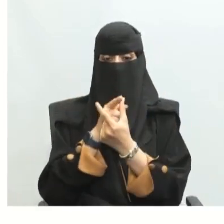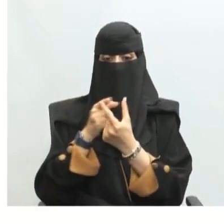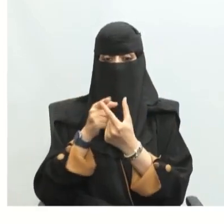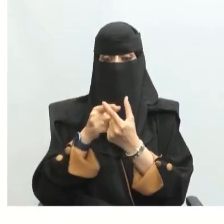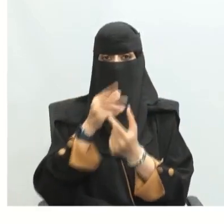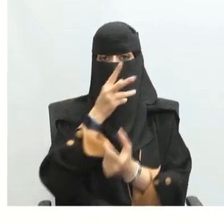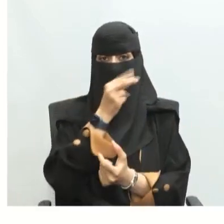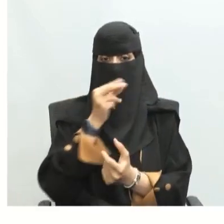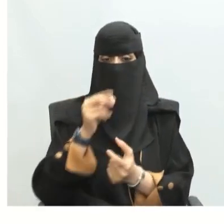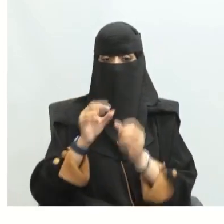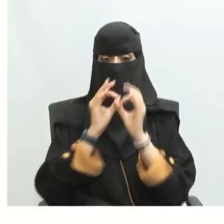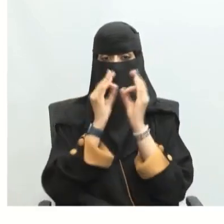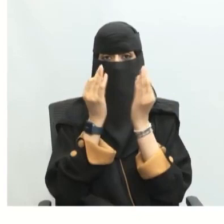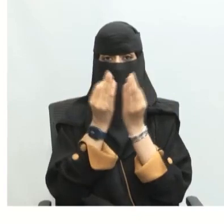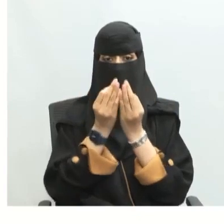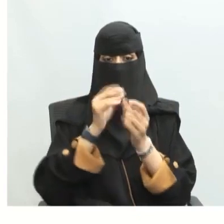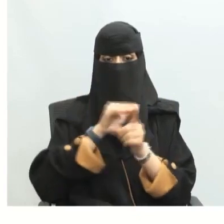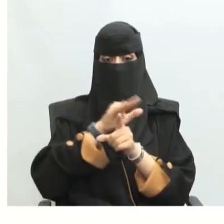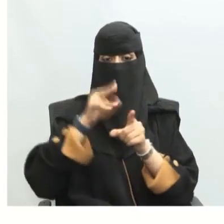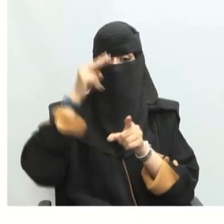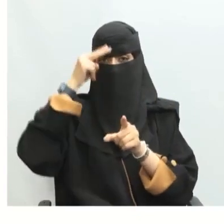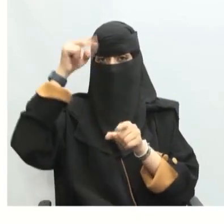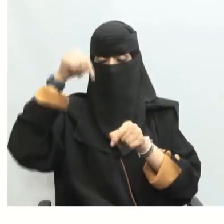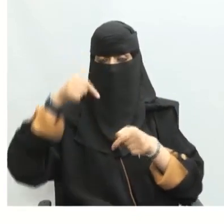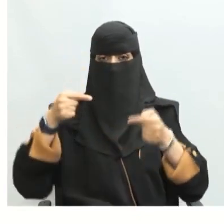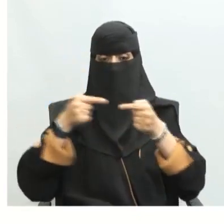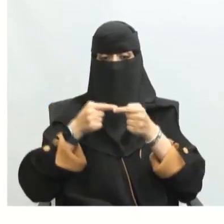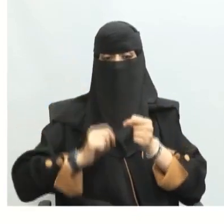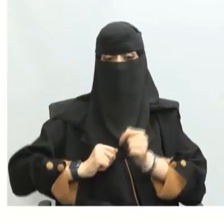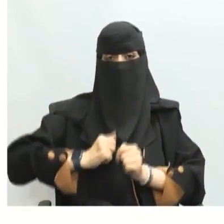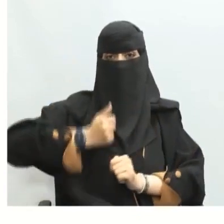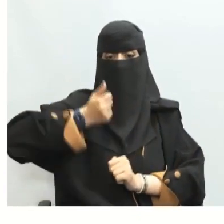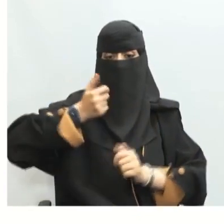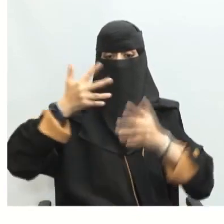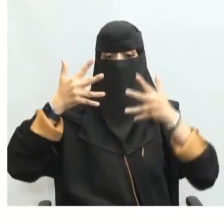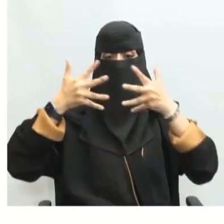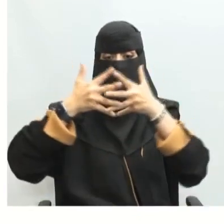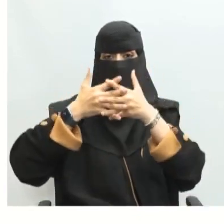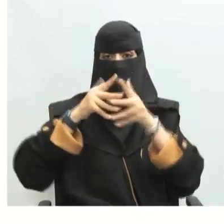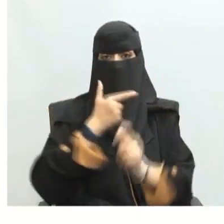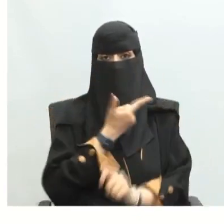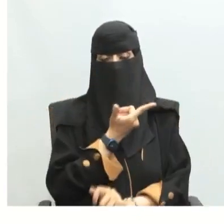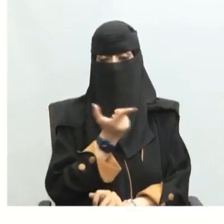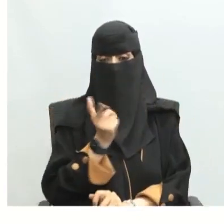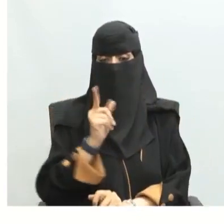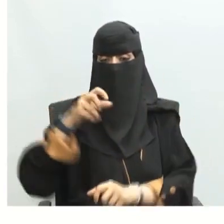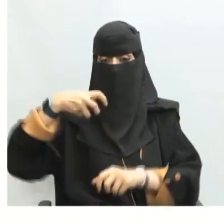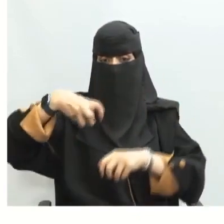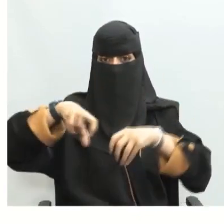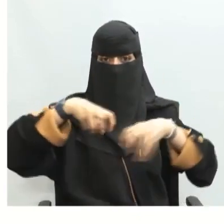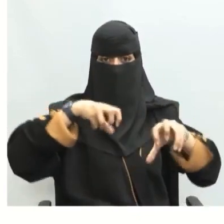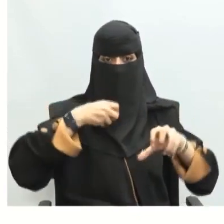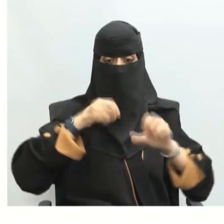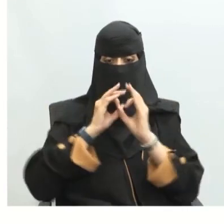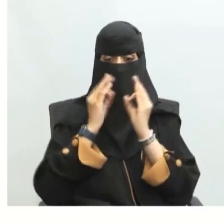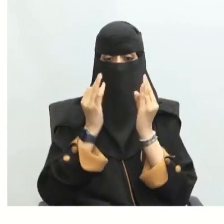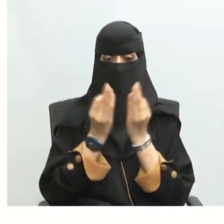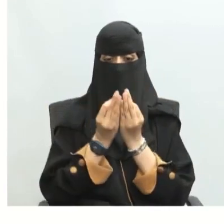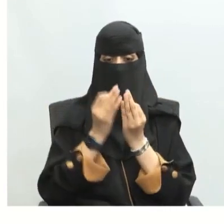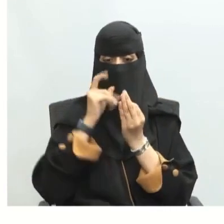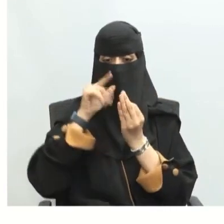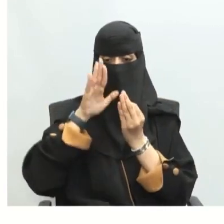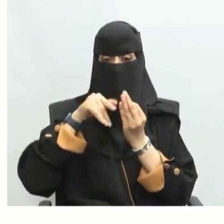رائعين من اجل نشر ثقافه الحوار بين ابناء المجتمع السعودي التي تعزز